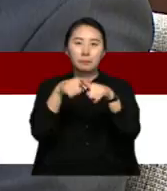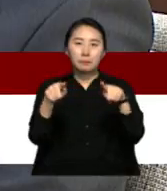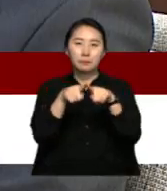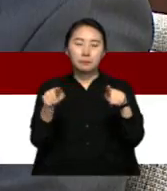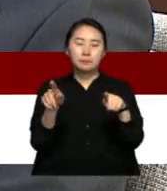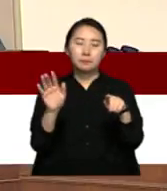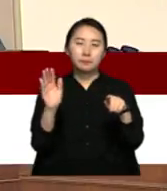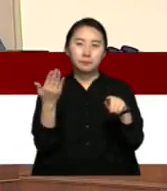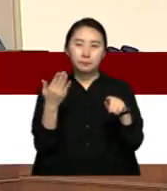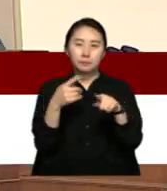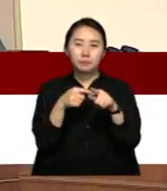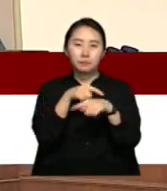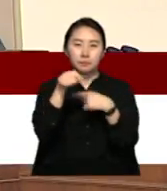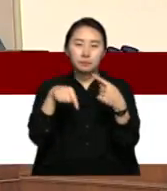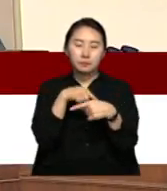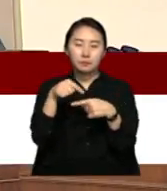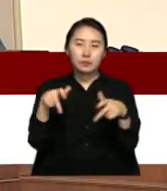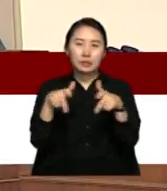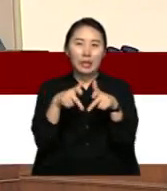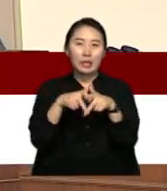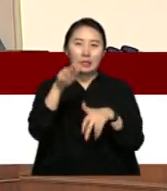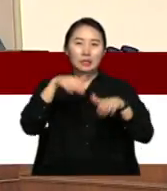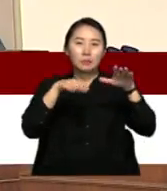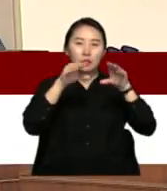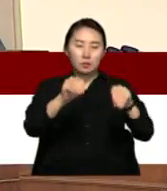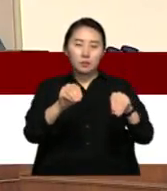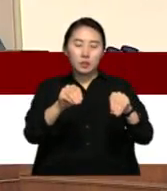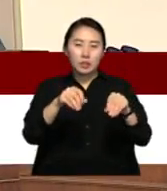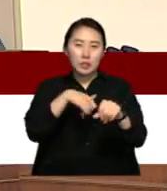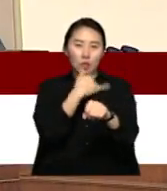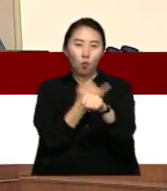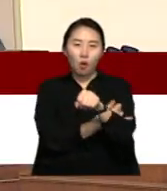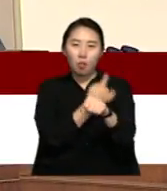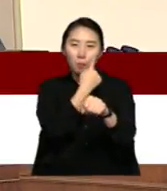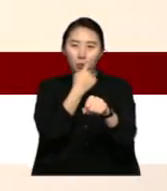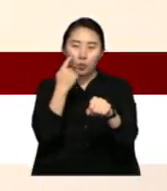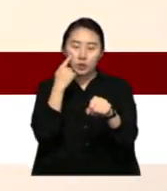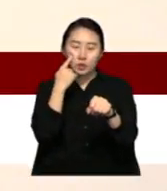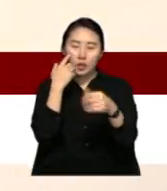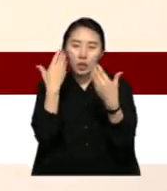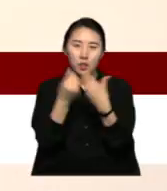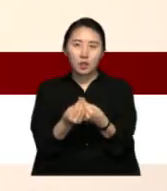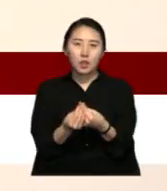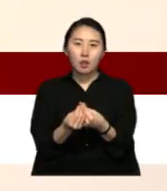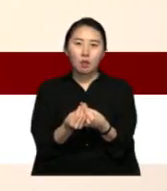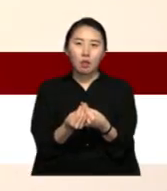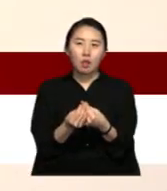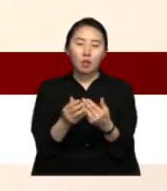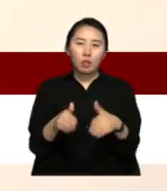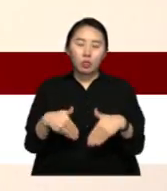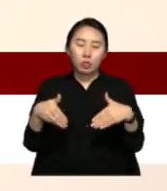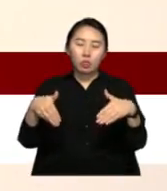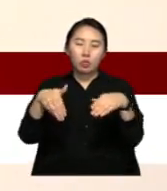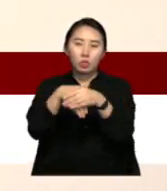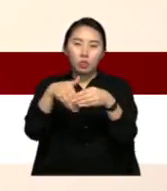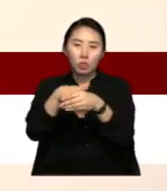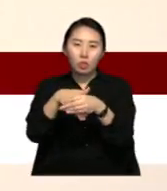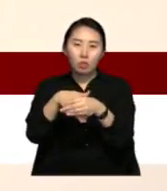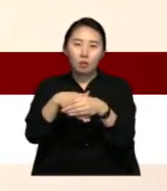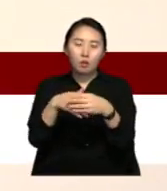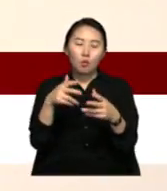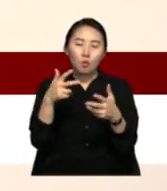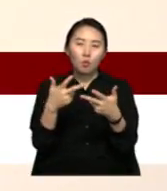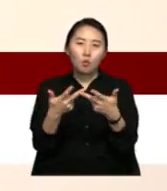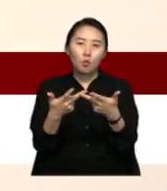심사합니다. 심사안건은 장애인 차별금지와 인권보장에 관한 조례안과 옹기 테마공원 체험장